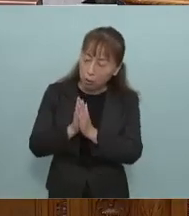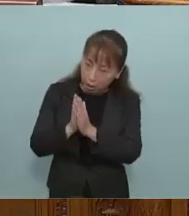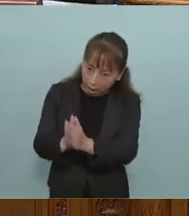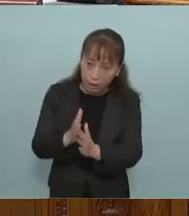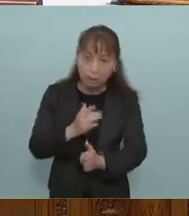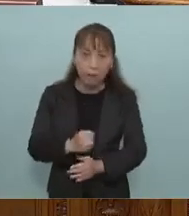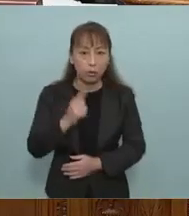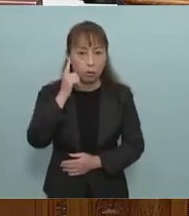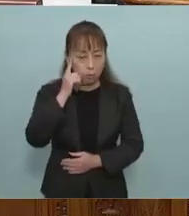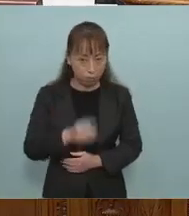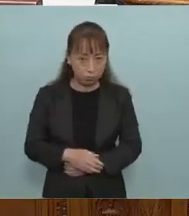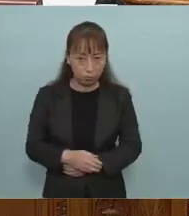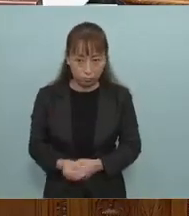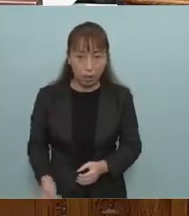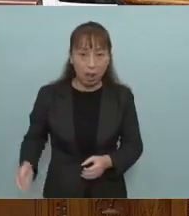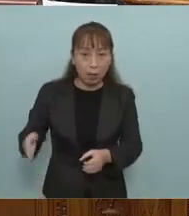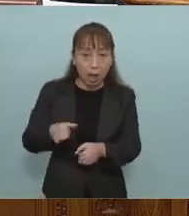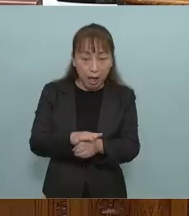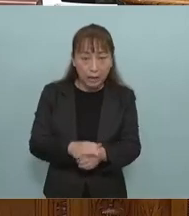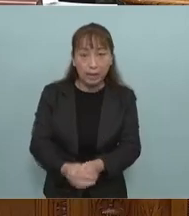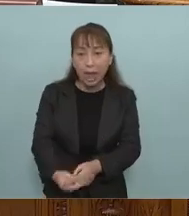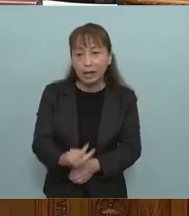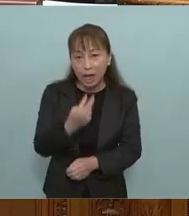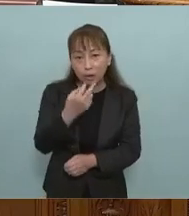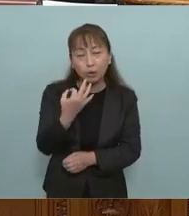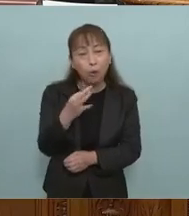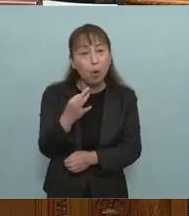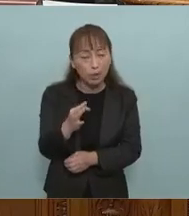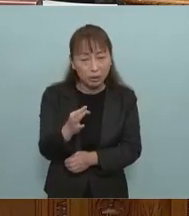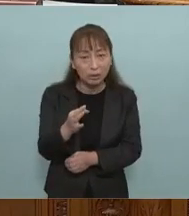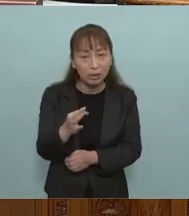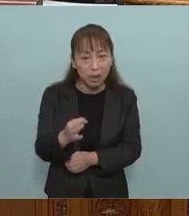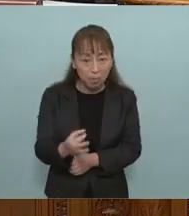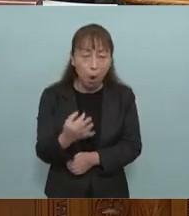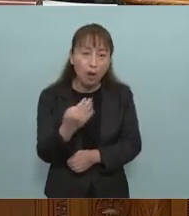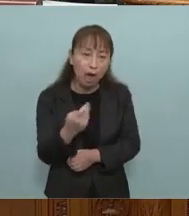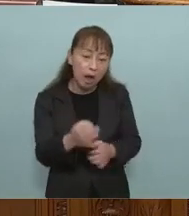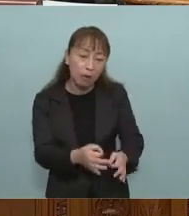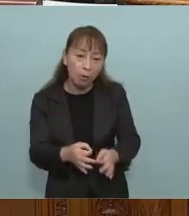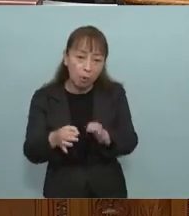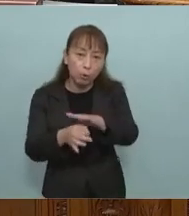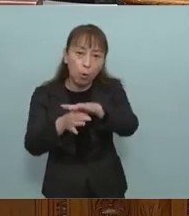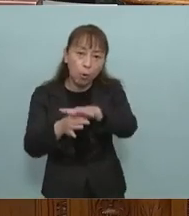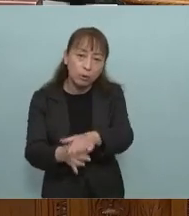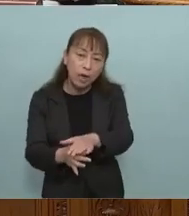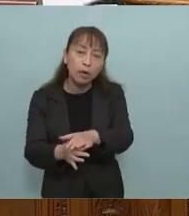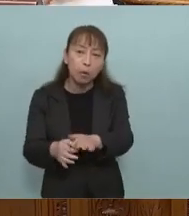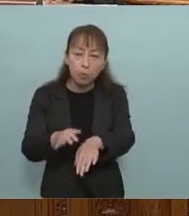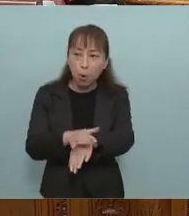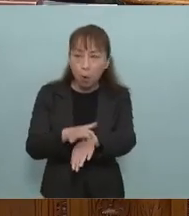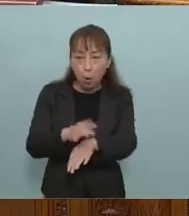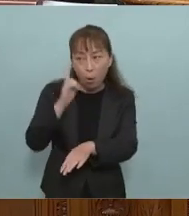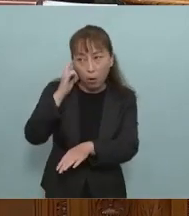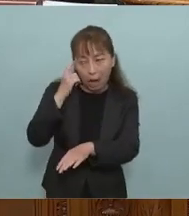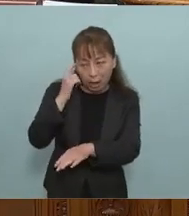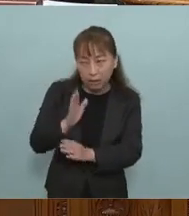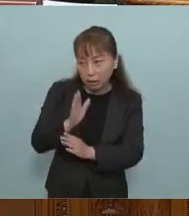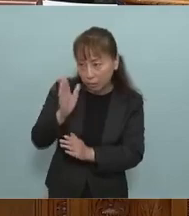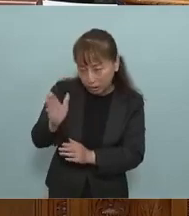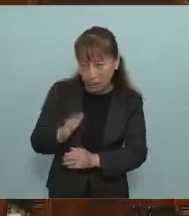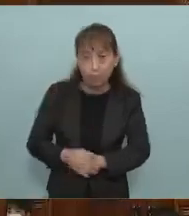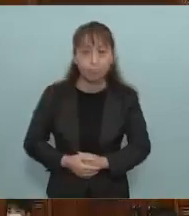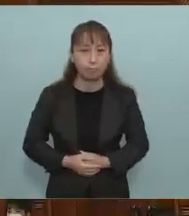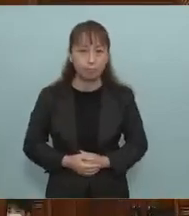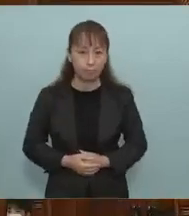います。加えて、ガス料金についても、価格高騰を抑え込む支援策を検討していただきたいと思